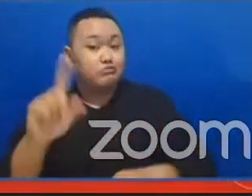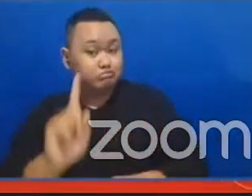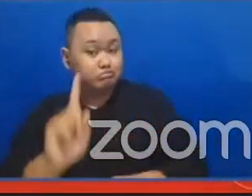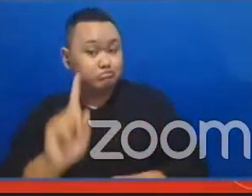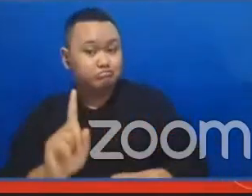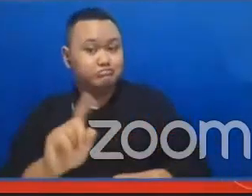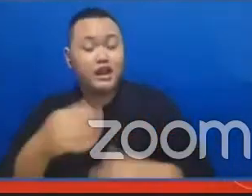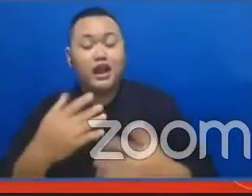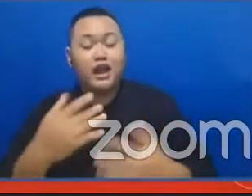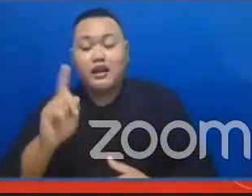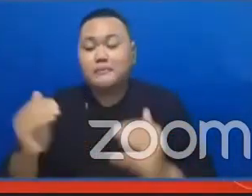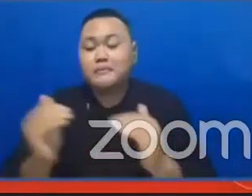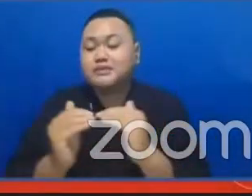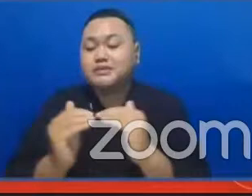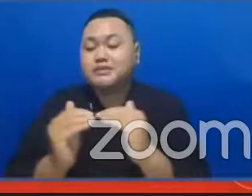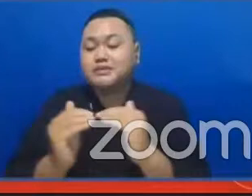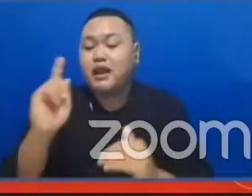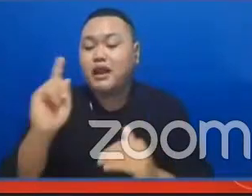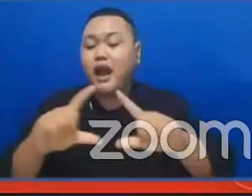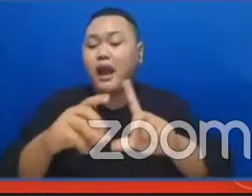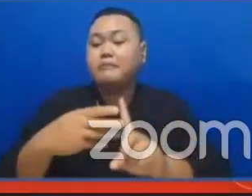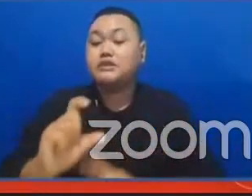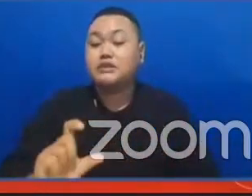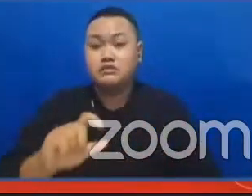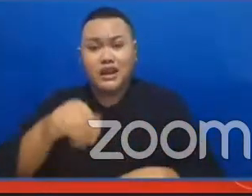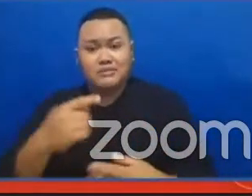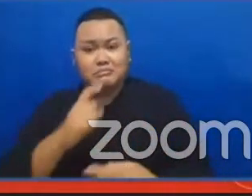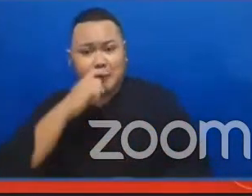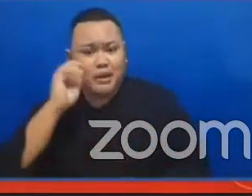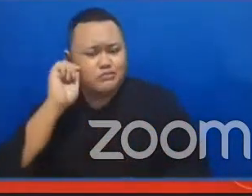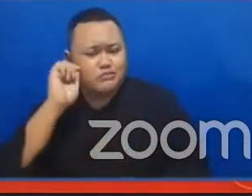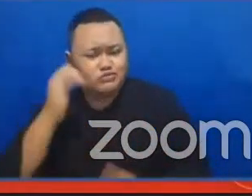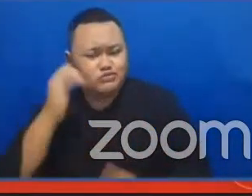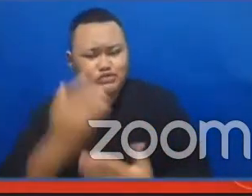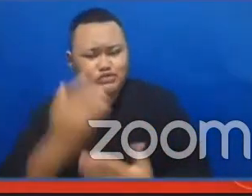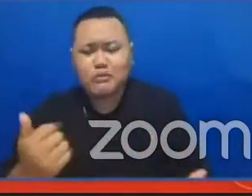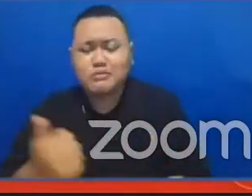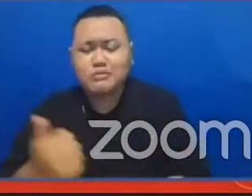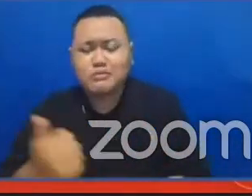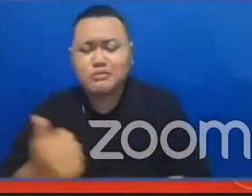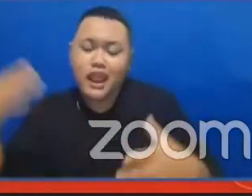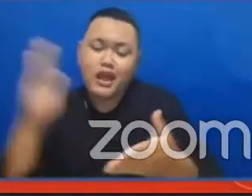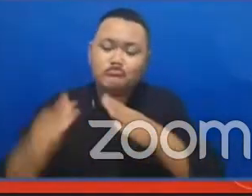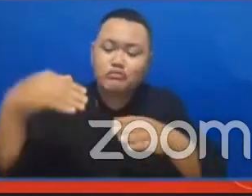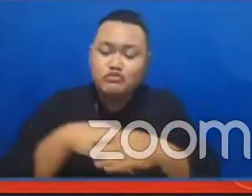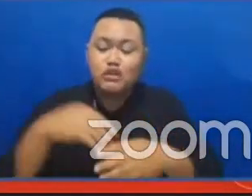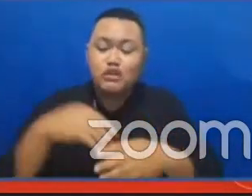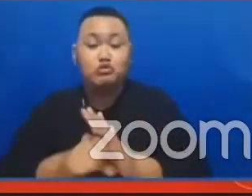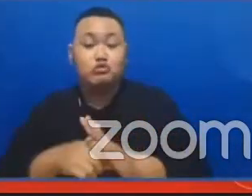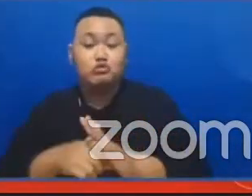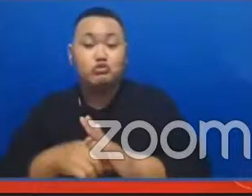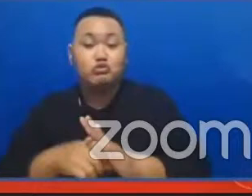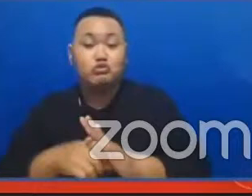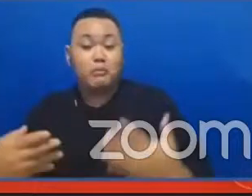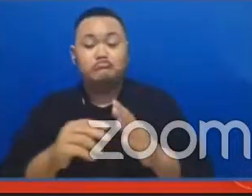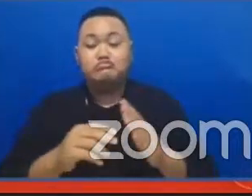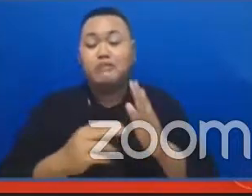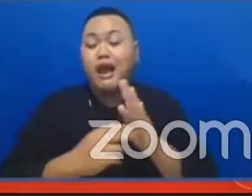sini sudah ada persamaannya ABC ya, tinggal kita masukkan. Misalnya A-nya saya isikan